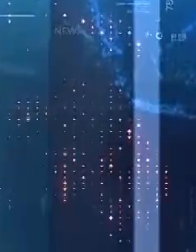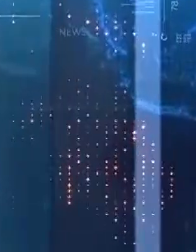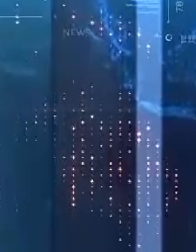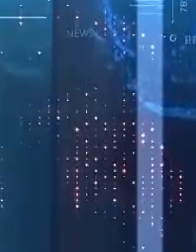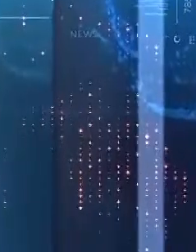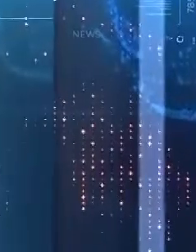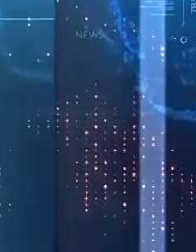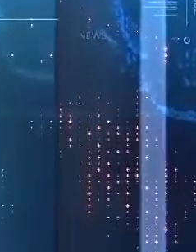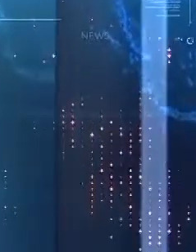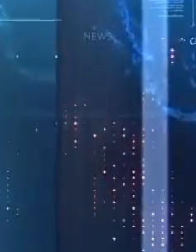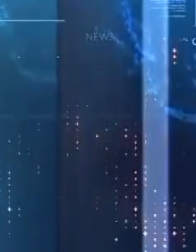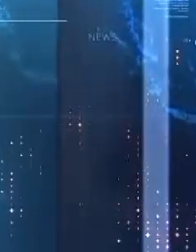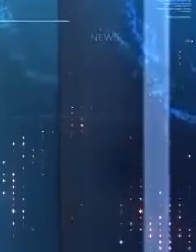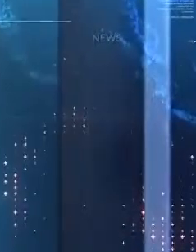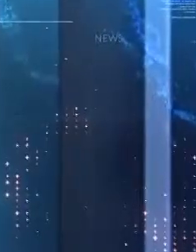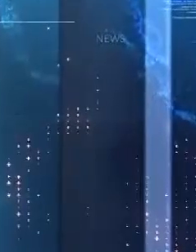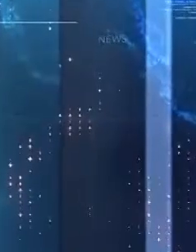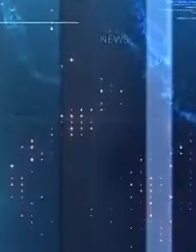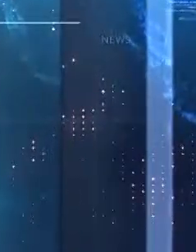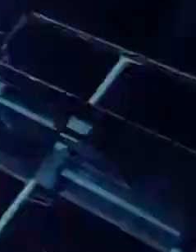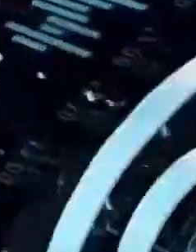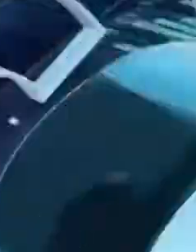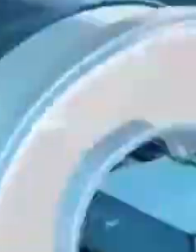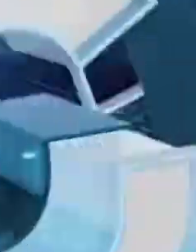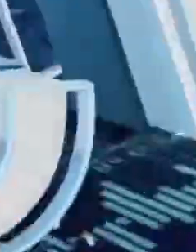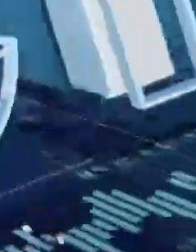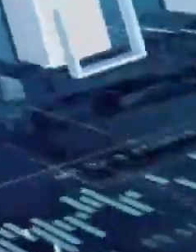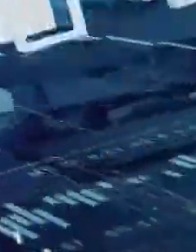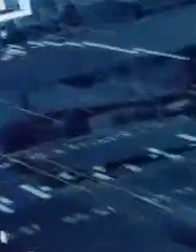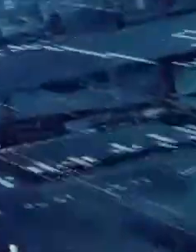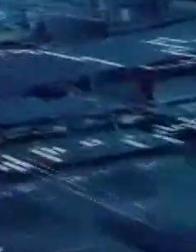Мади Байбусынов, телеканал ЖТСУ, Талдыкурган.